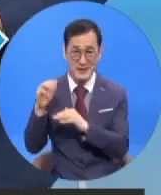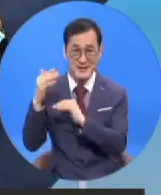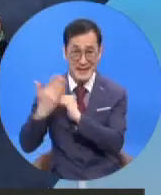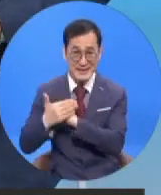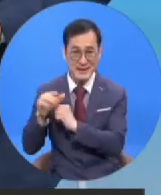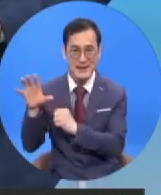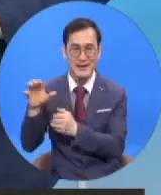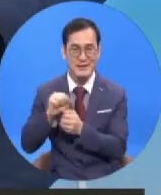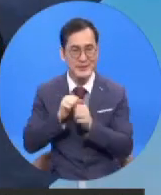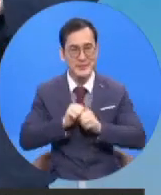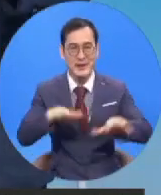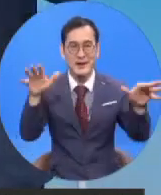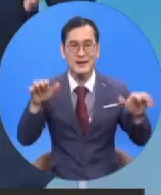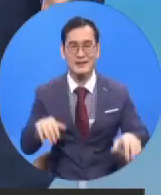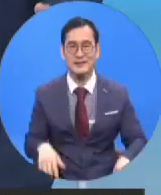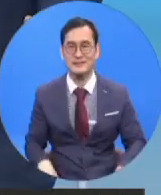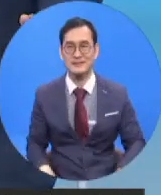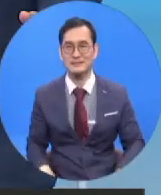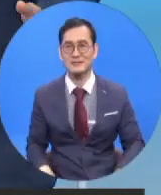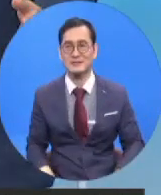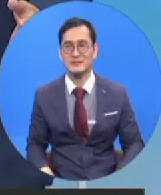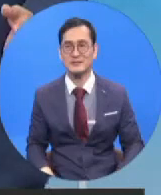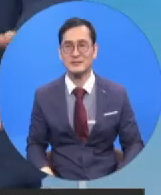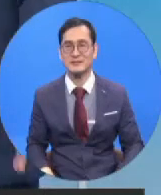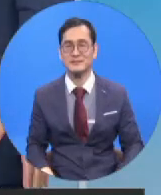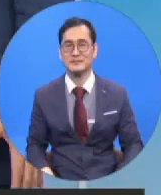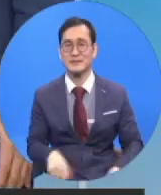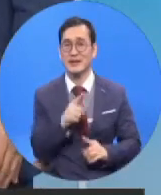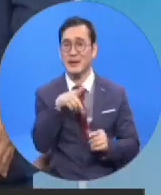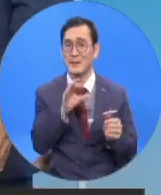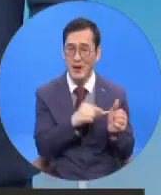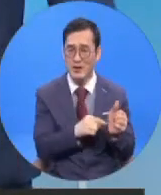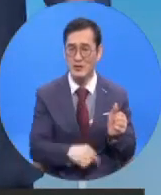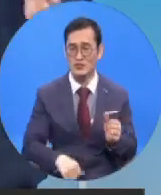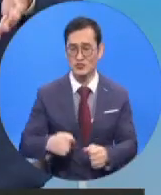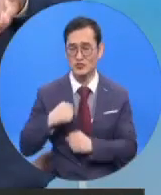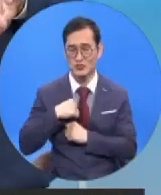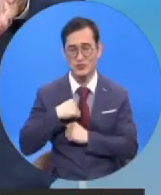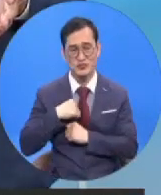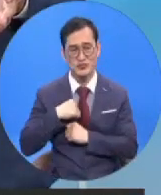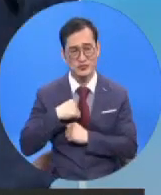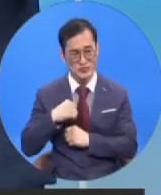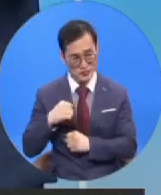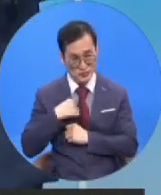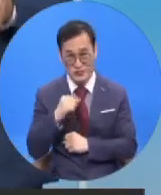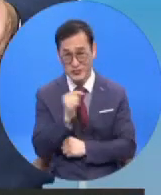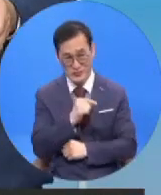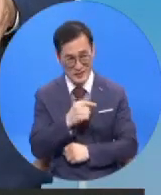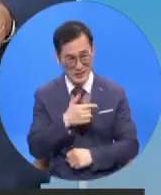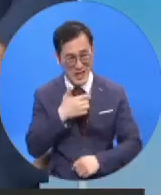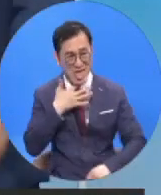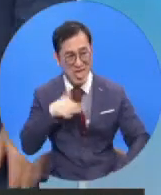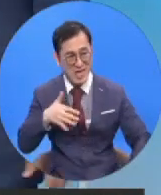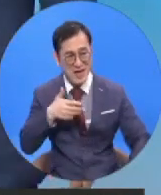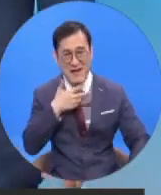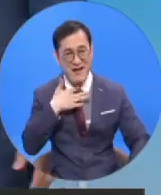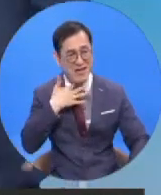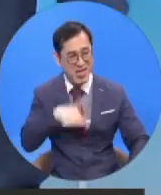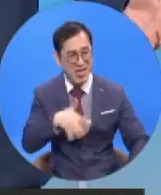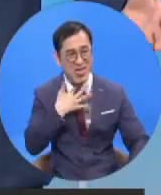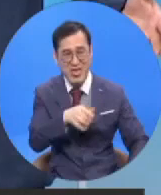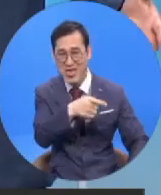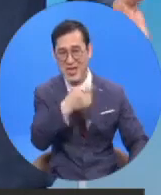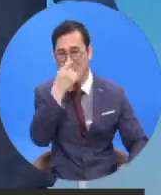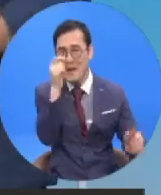과거 사고로 병역을 면제받았던 이재명 지사를 우회적으로 비판하기 위한 의도가 아니냐라는 지적이